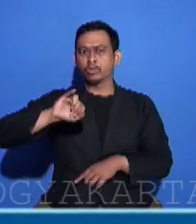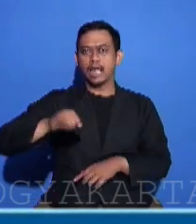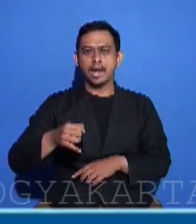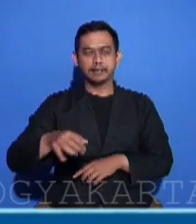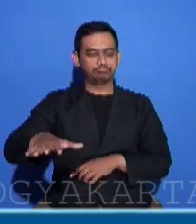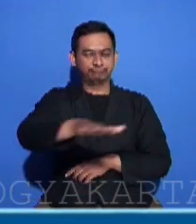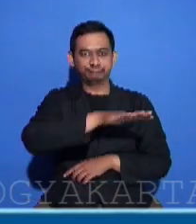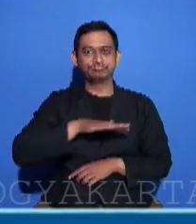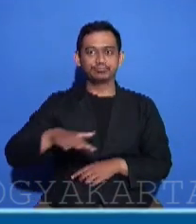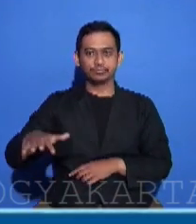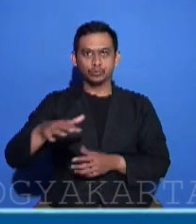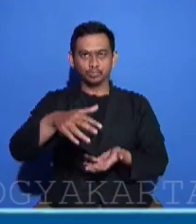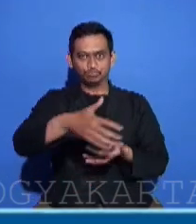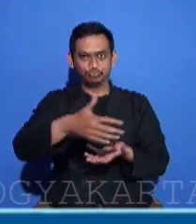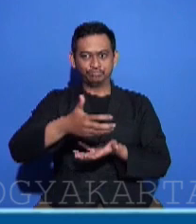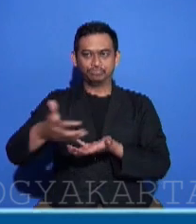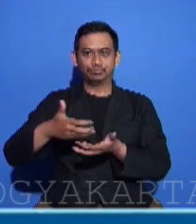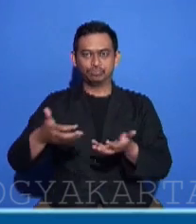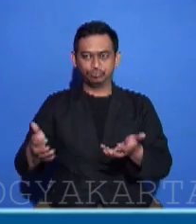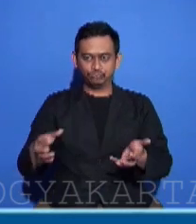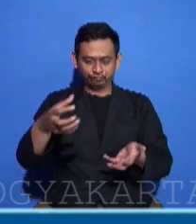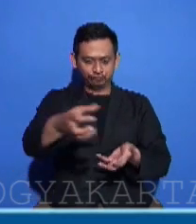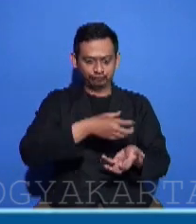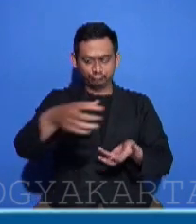panen dipun Tebas